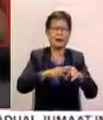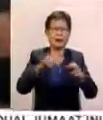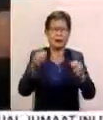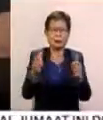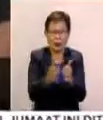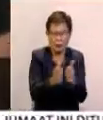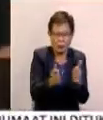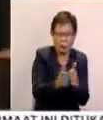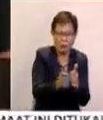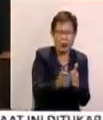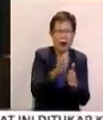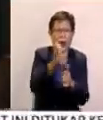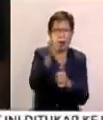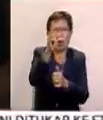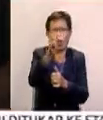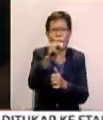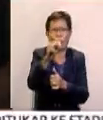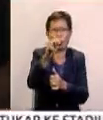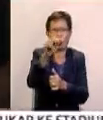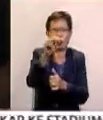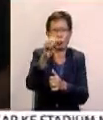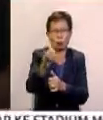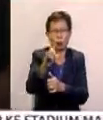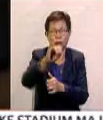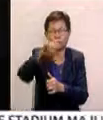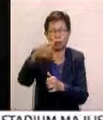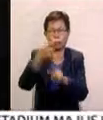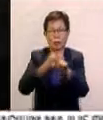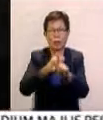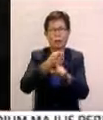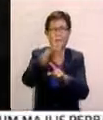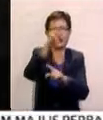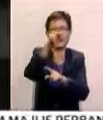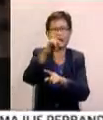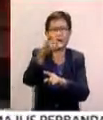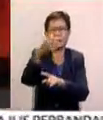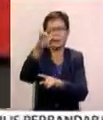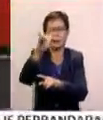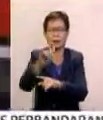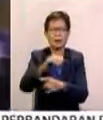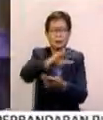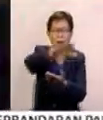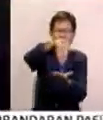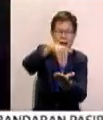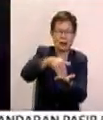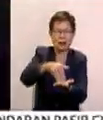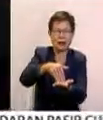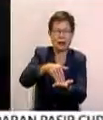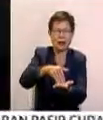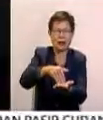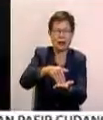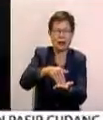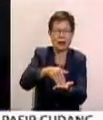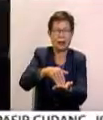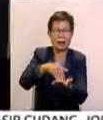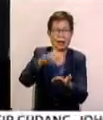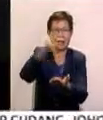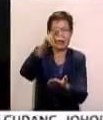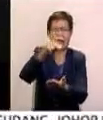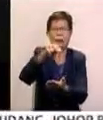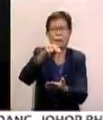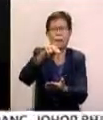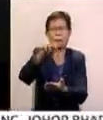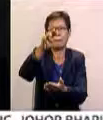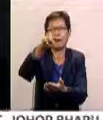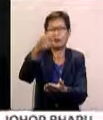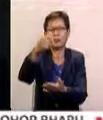bergandingan dengan Onorionde Kugebe John dari Nigeria. Sementara bahagian tengah mempertaruhkan Deci Marcel